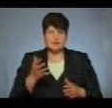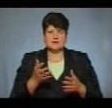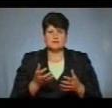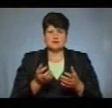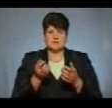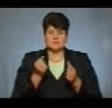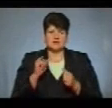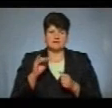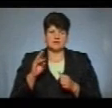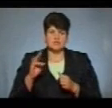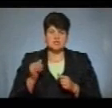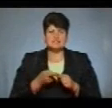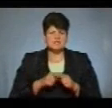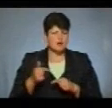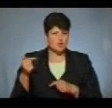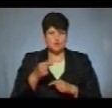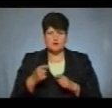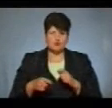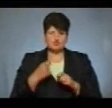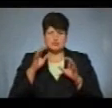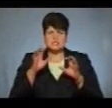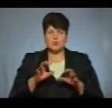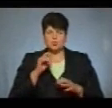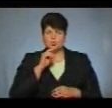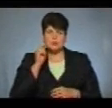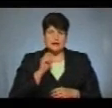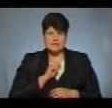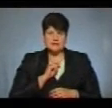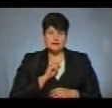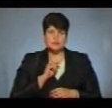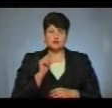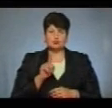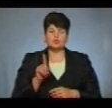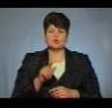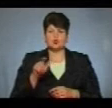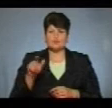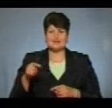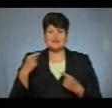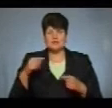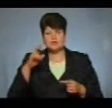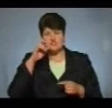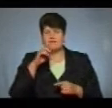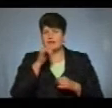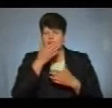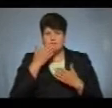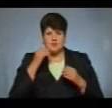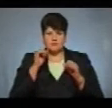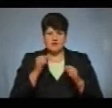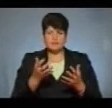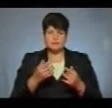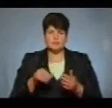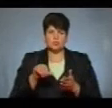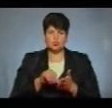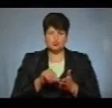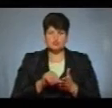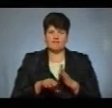Це порушення грубе закону України, тому що громадяни інших держав не мають права брати участь